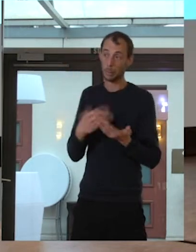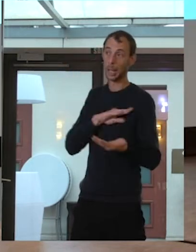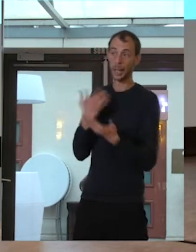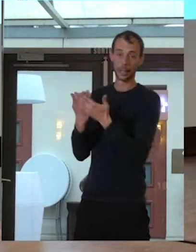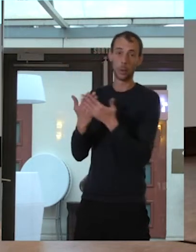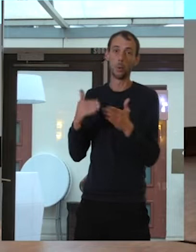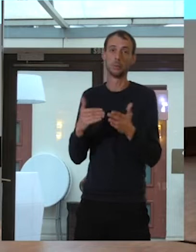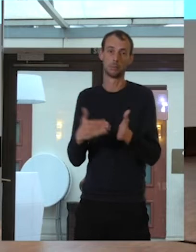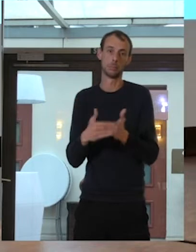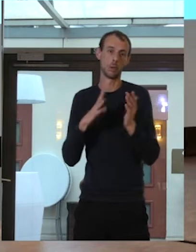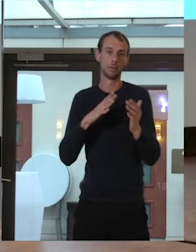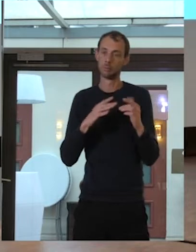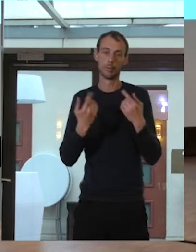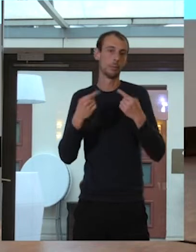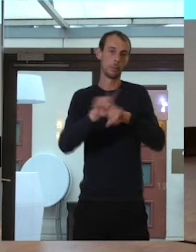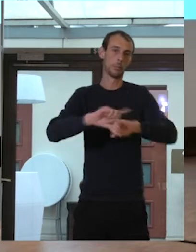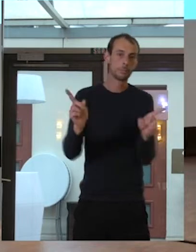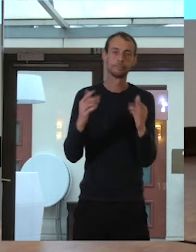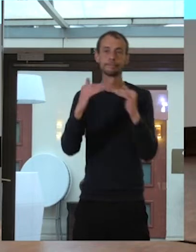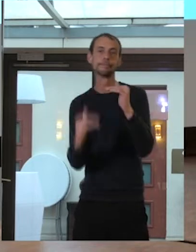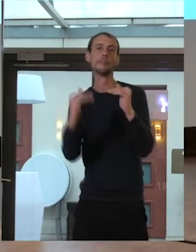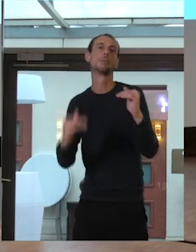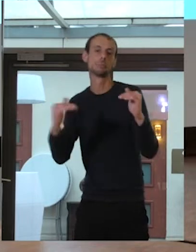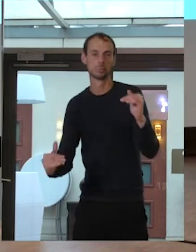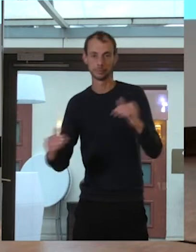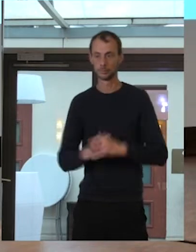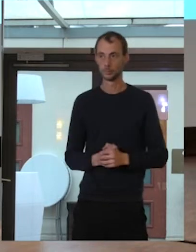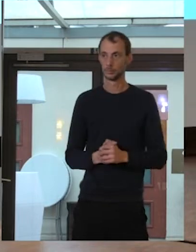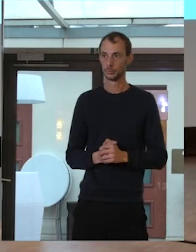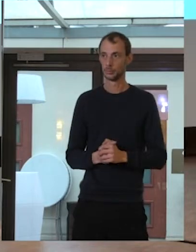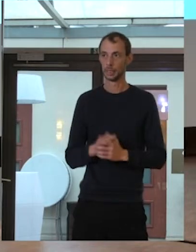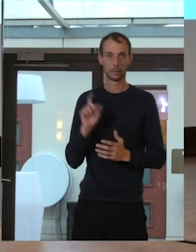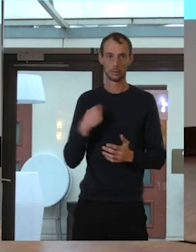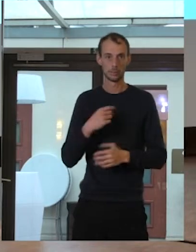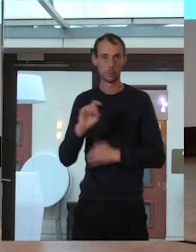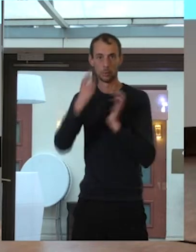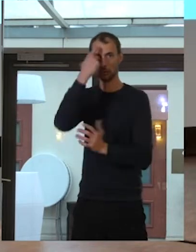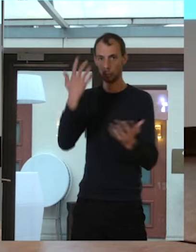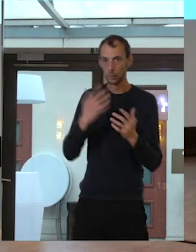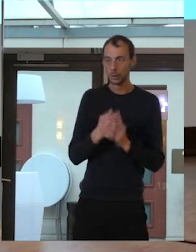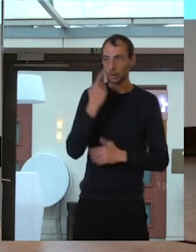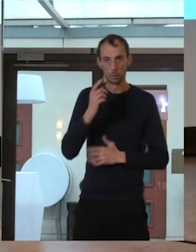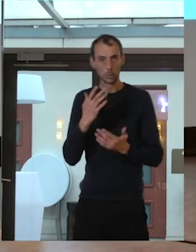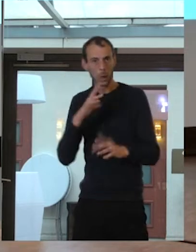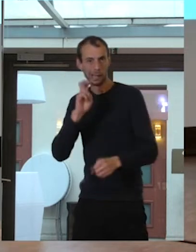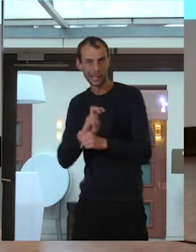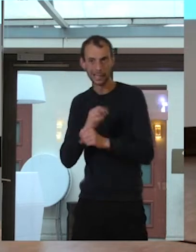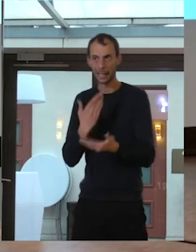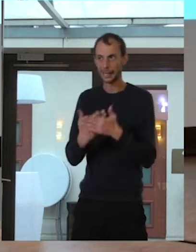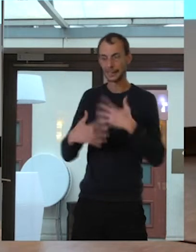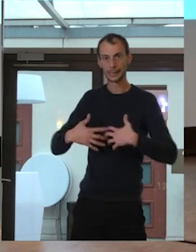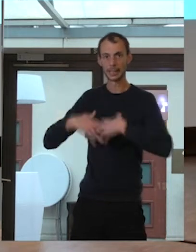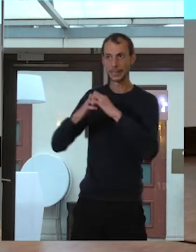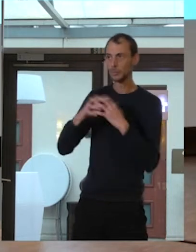estimation nous oblige à prendre conscience du prix que paye la société pour le maintien du sexisme. Il prend en